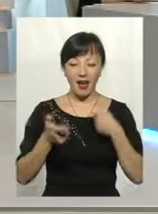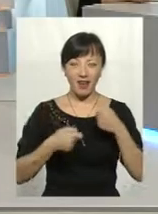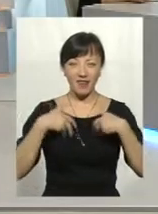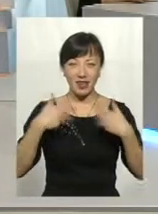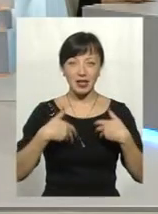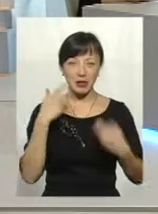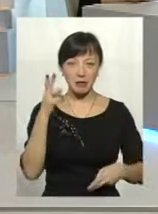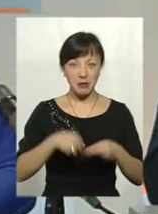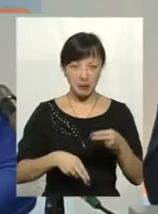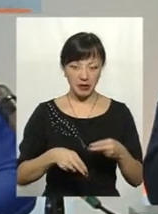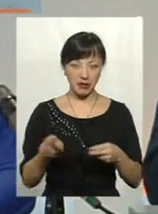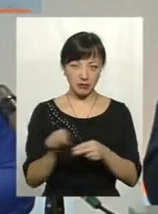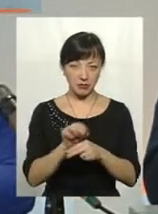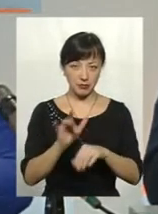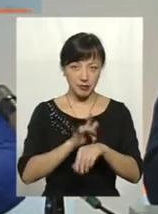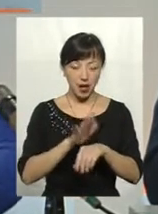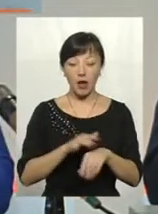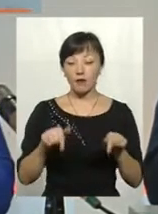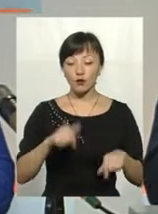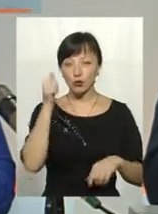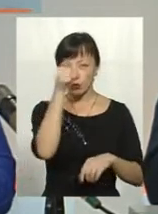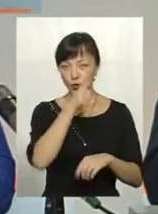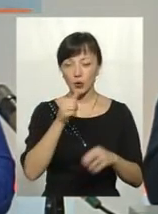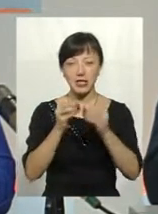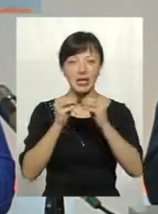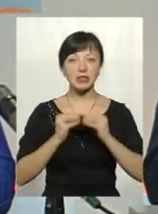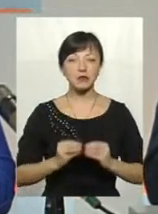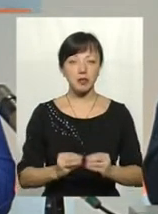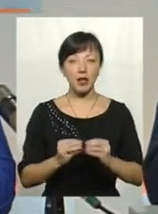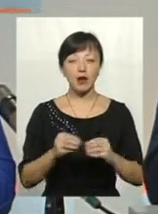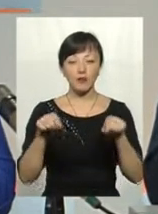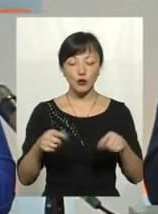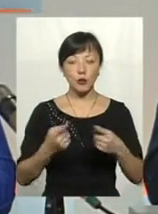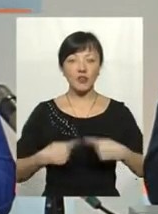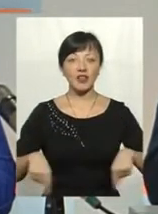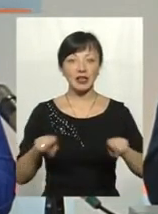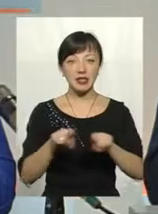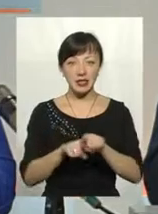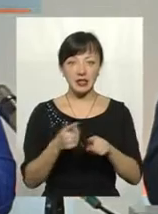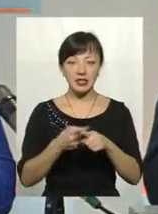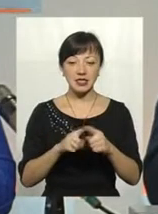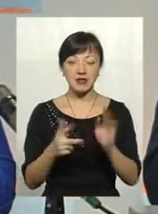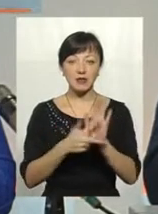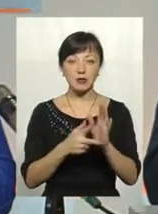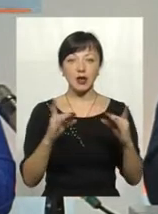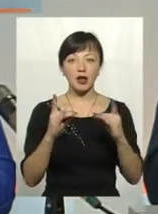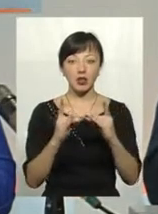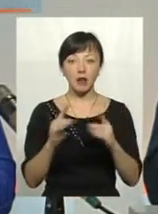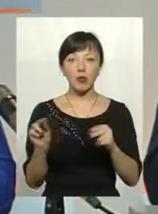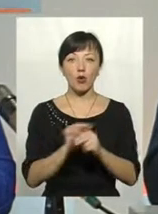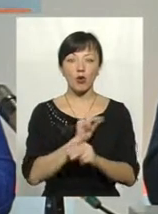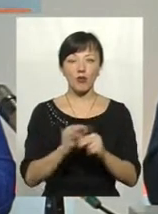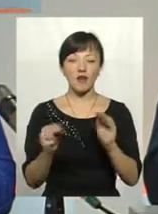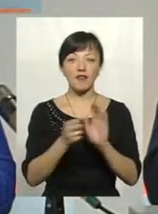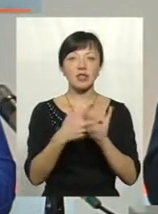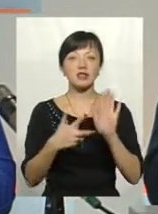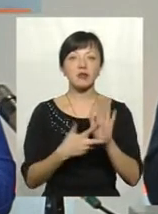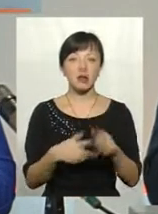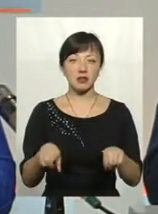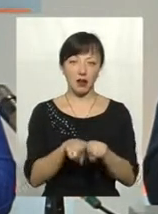знебацилений. Впродовж цього року за 10 місяців у цьому відділенні, на цих 8 ліжках, ми пролікували вже 18